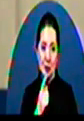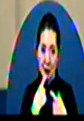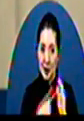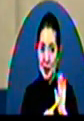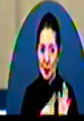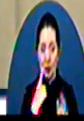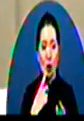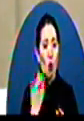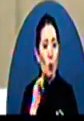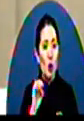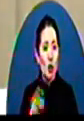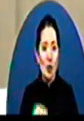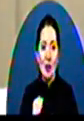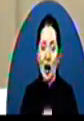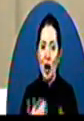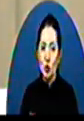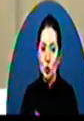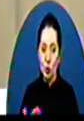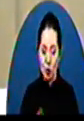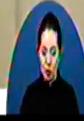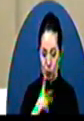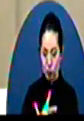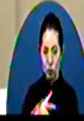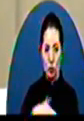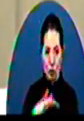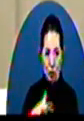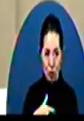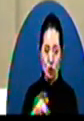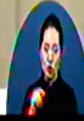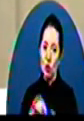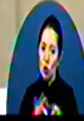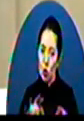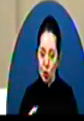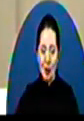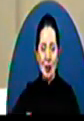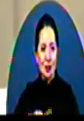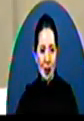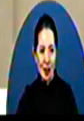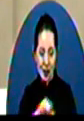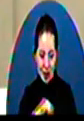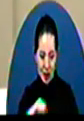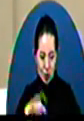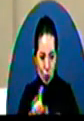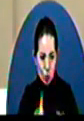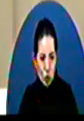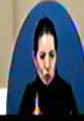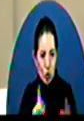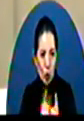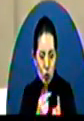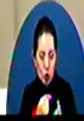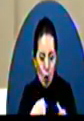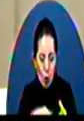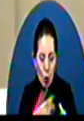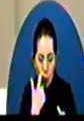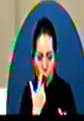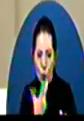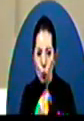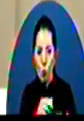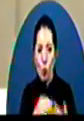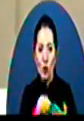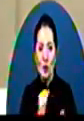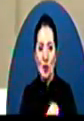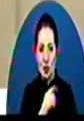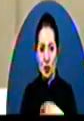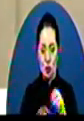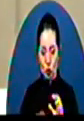Бодит ажил гэдэг нь яагаад хэлж байна гэвэл эрх зүйн орчиндыг өөрчлөх бас нэг юм. За эргээд эргэндээ хүрсэн бодит ажлуудыг олны сонгогчд маань хүсэж